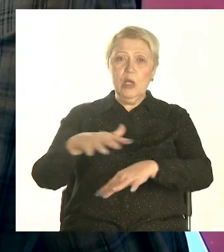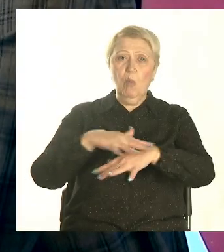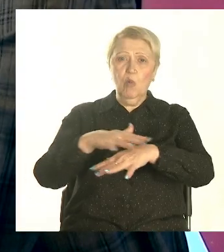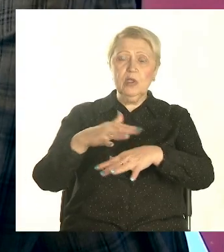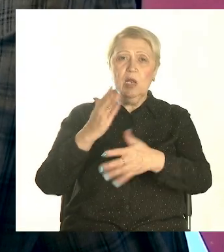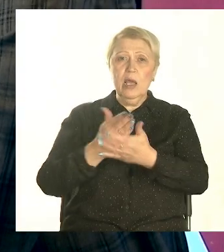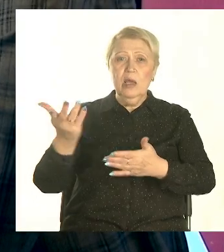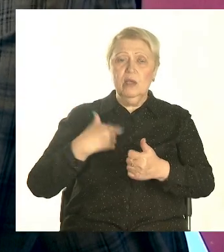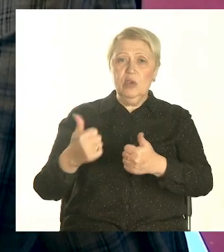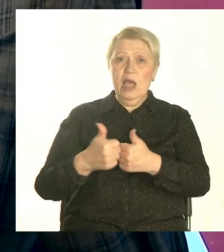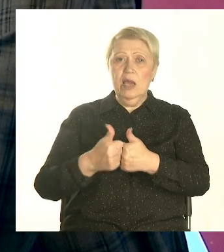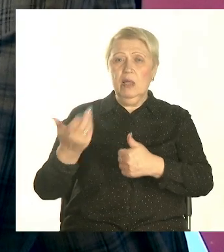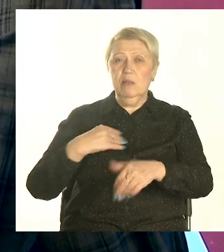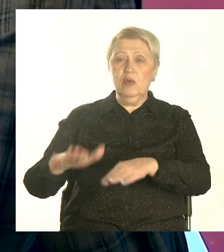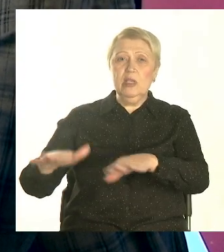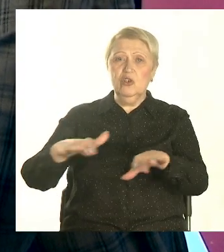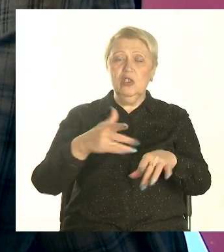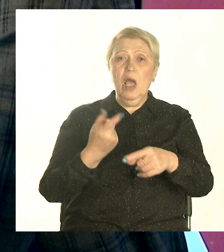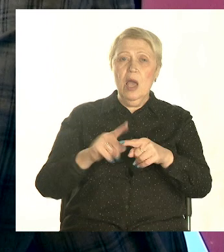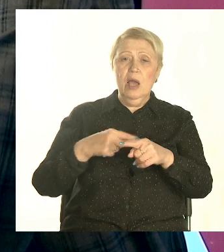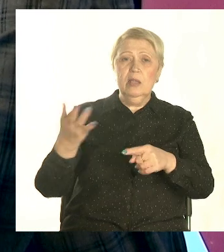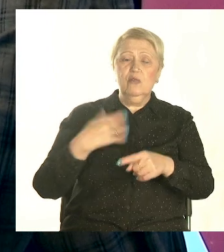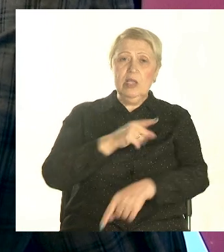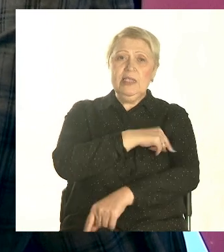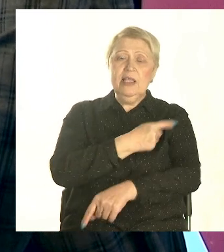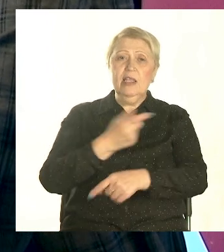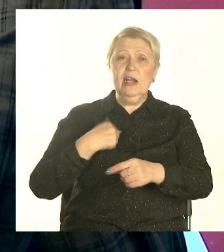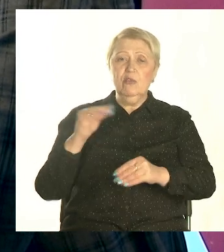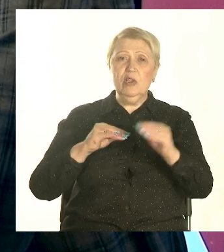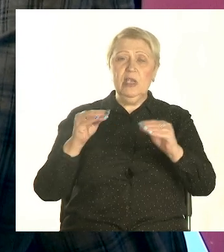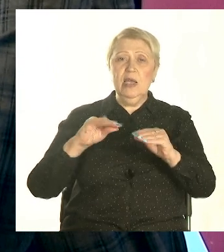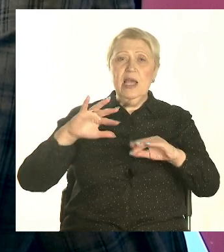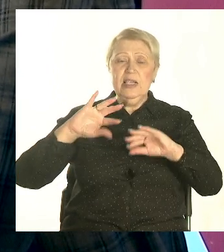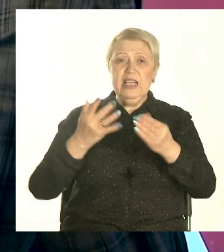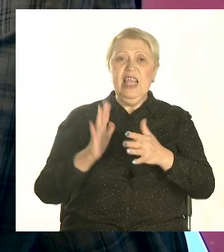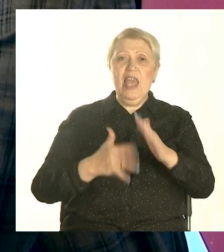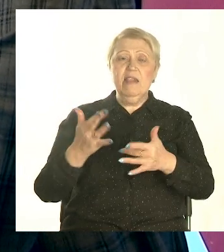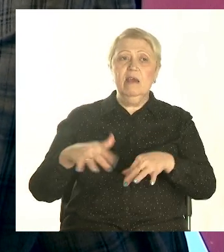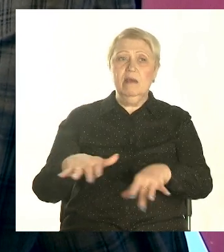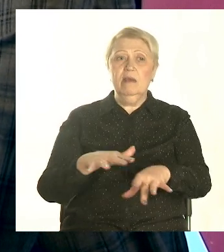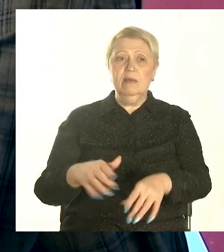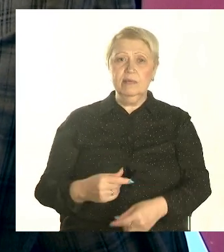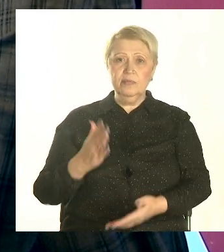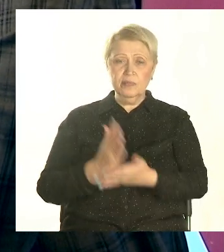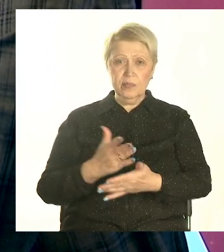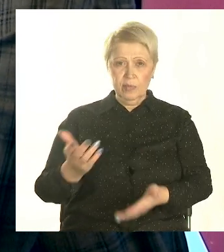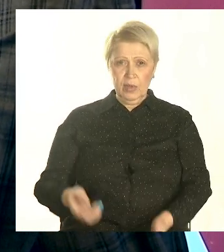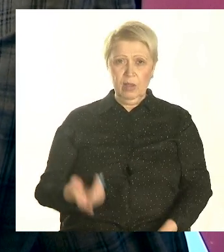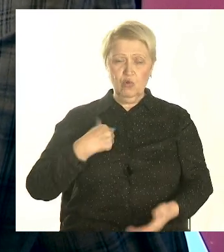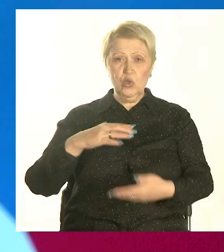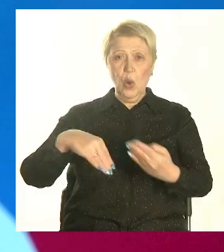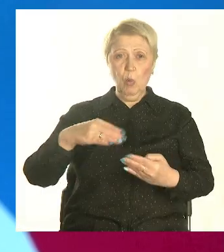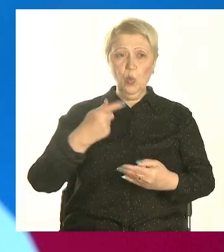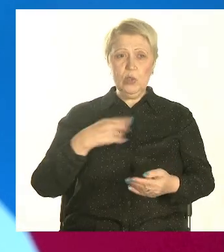это отвечает собственник контейнерной площадки. За санитарное состояние на контейнерной площадке отвечает собственник контейнерной площадки. Я имею в виду, что, к примеру, мусора накопилось столько, ну вот не приехала